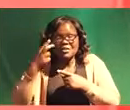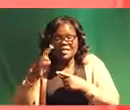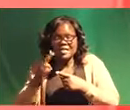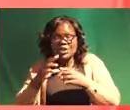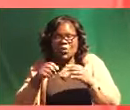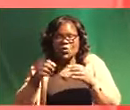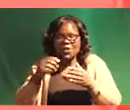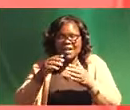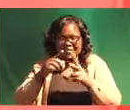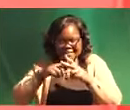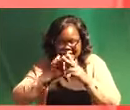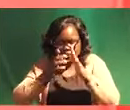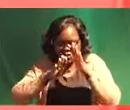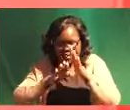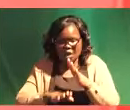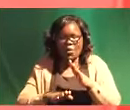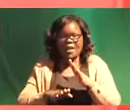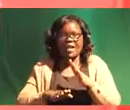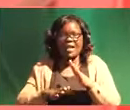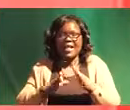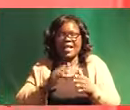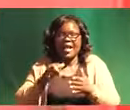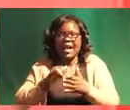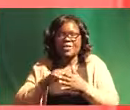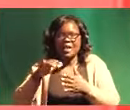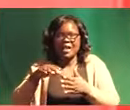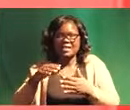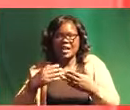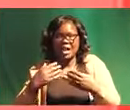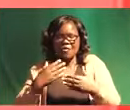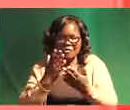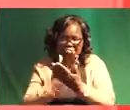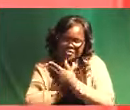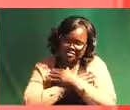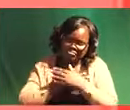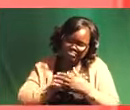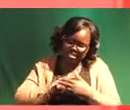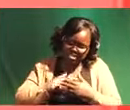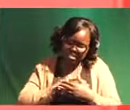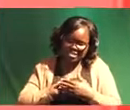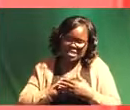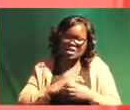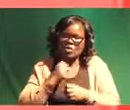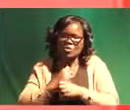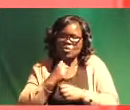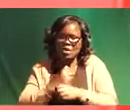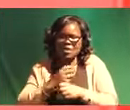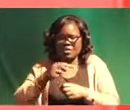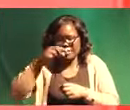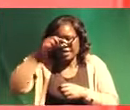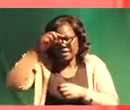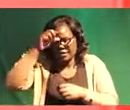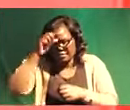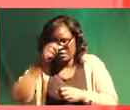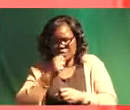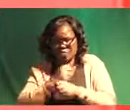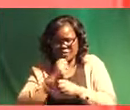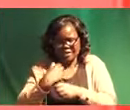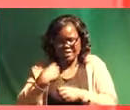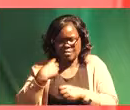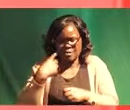unga ikianza kuteremka. Na ndio tunauliza wenzetu kwa heshima, kazi ya serikali, kazi ya